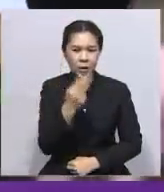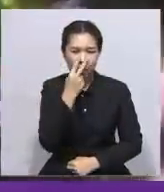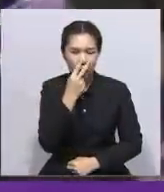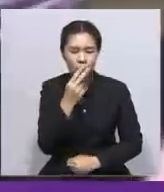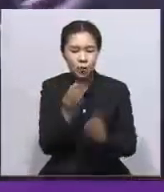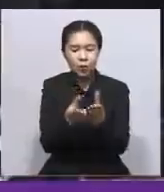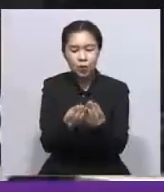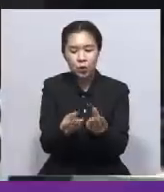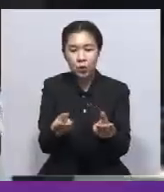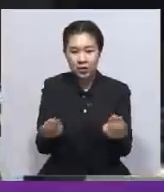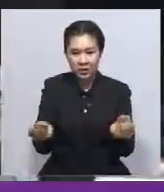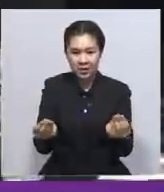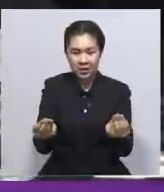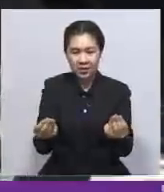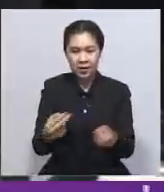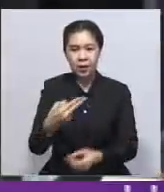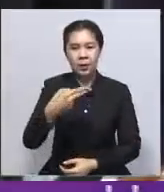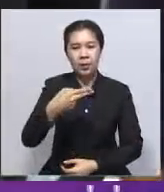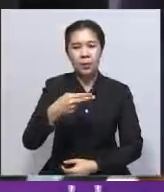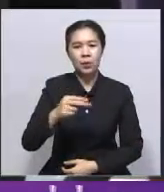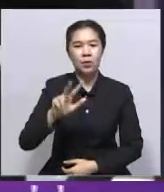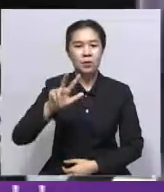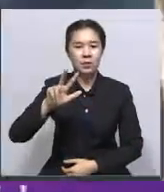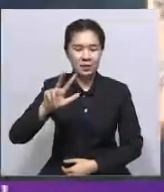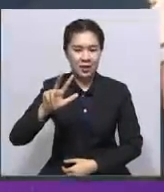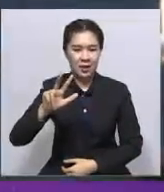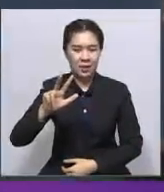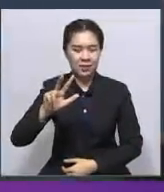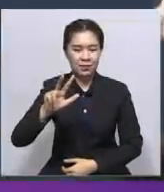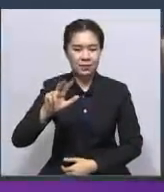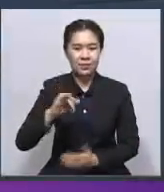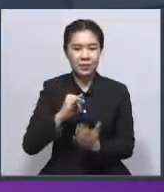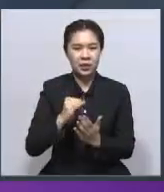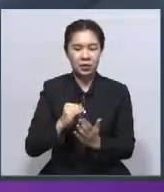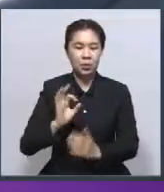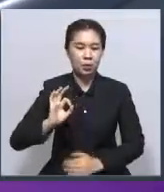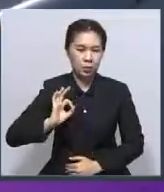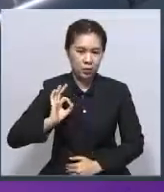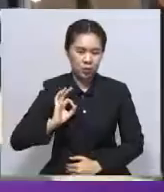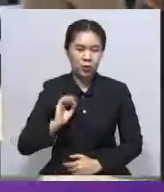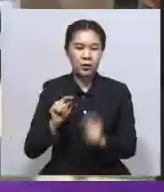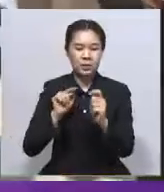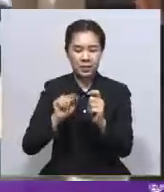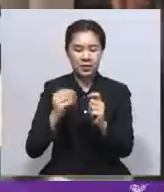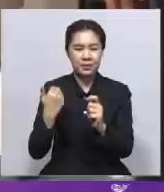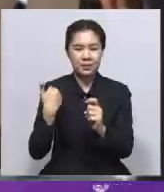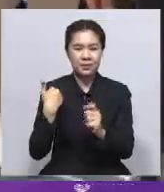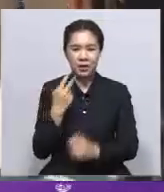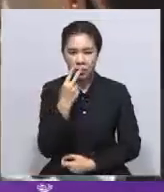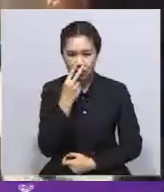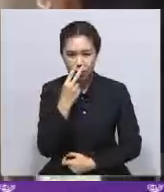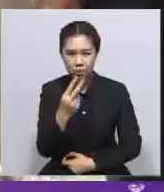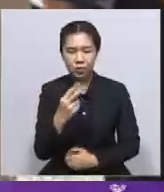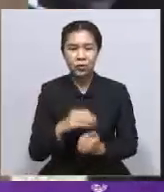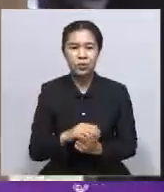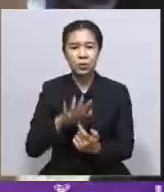ระราชทานบ้านสาราดินหมู่ที่3ตำบลมหาสวัสดิ์อำเภอพุทธมณฑลได้เยี่ยมชมแปลงนาบัวของลุงแจ่มสวัสดิ์โ